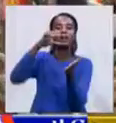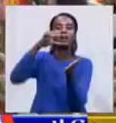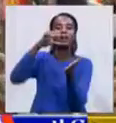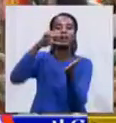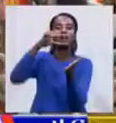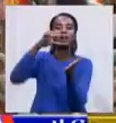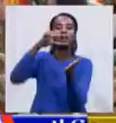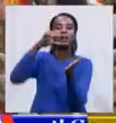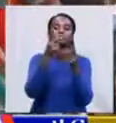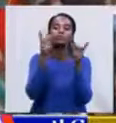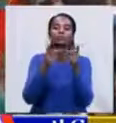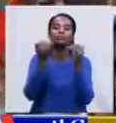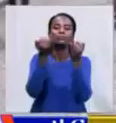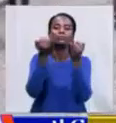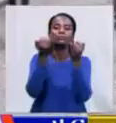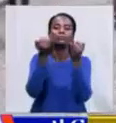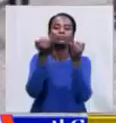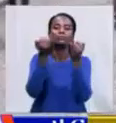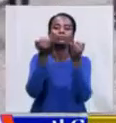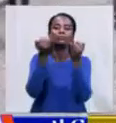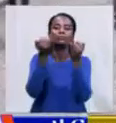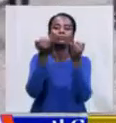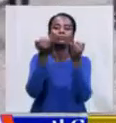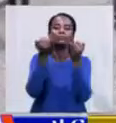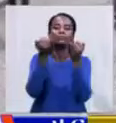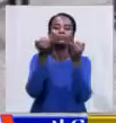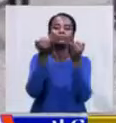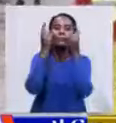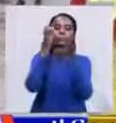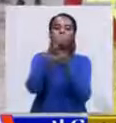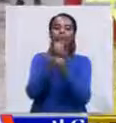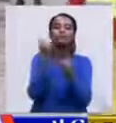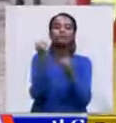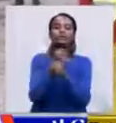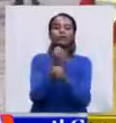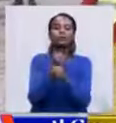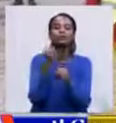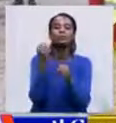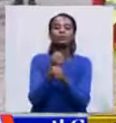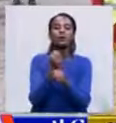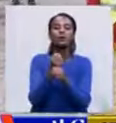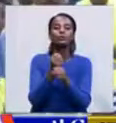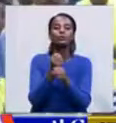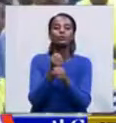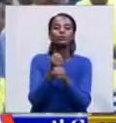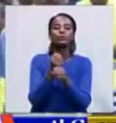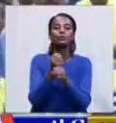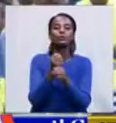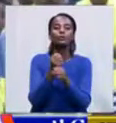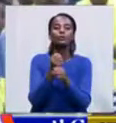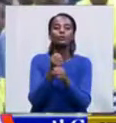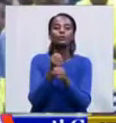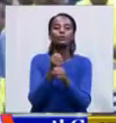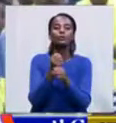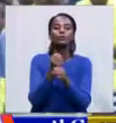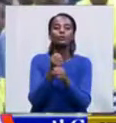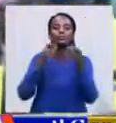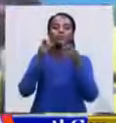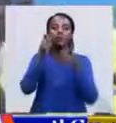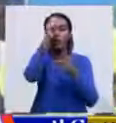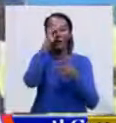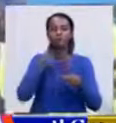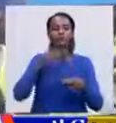ቦታ ከመከፋፈልም ባለፈም የተለያዩ የግንዛቤ ማስጨበጫ ስራዎችን መስራቱን የገለጹት የክፍለ ከተማው አስተዳዳሪ አቶ